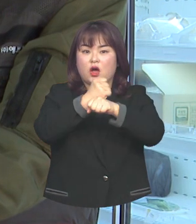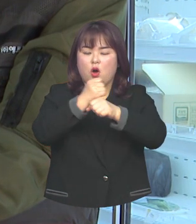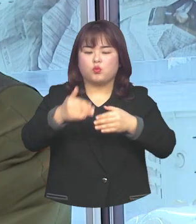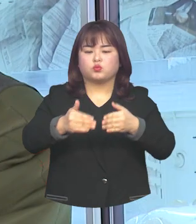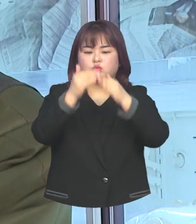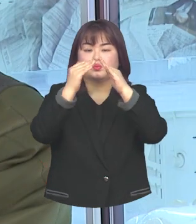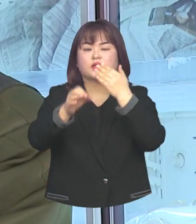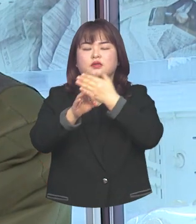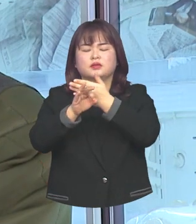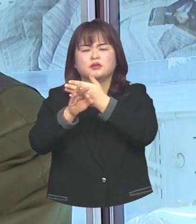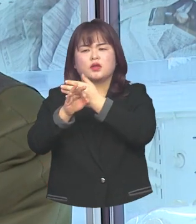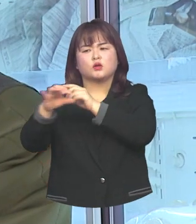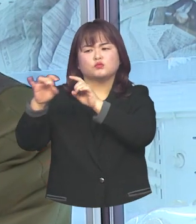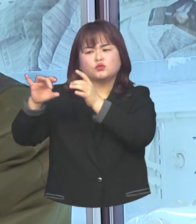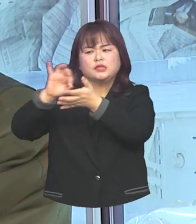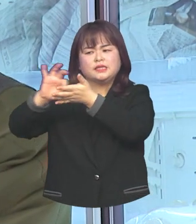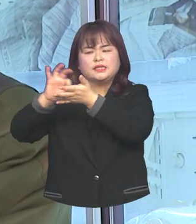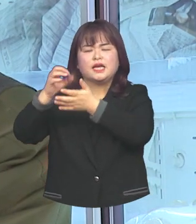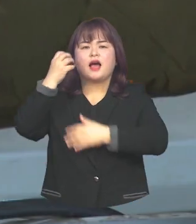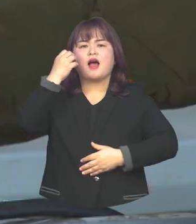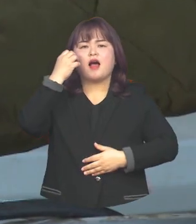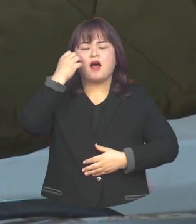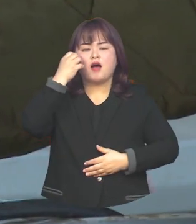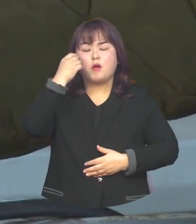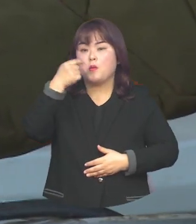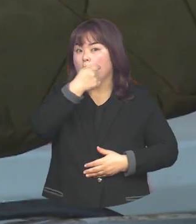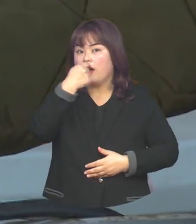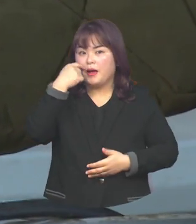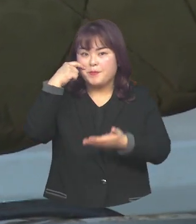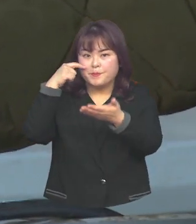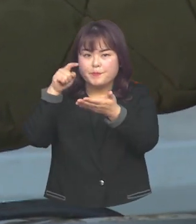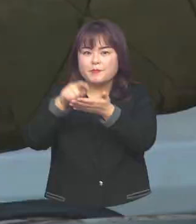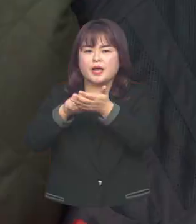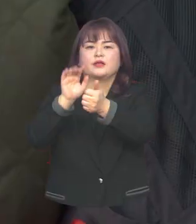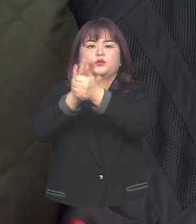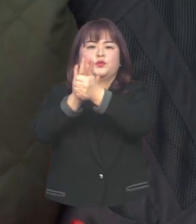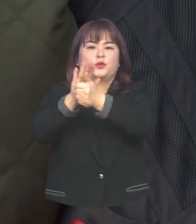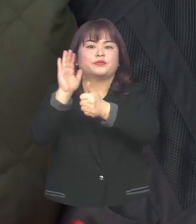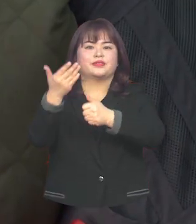과정에서 누설 전류를 찾아내 안전사고 예방에 도움을 줬습니다.